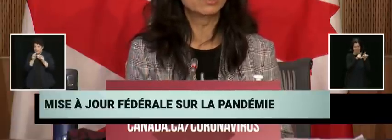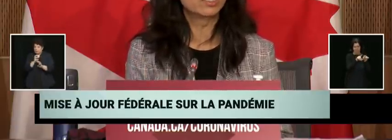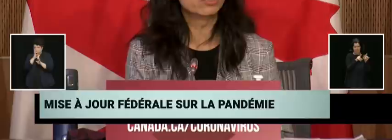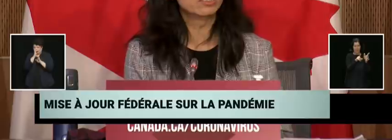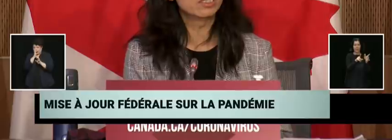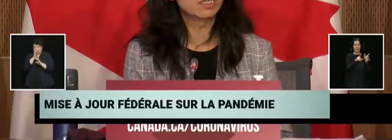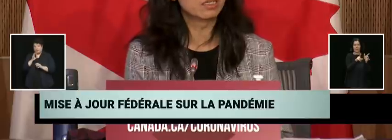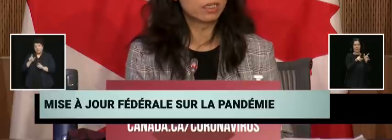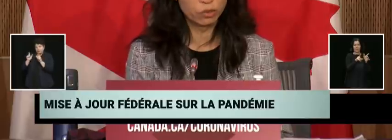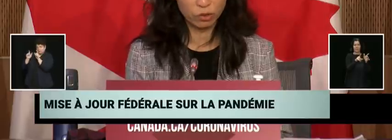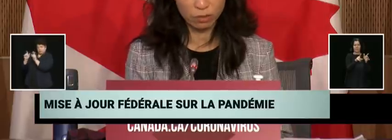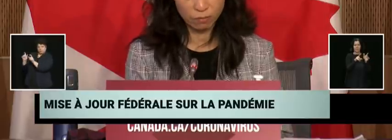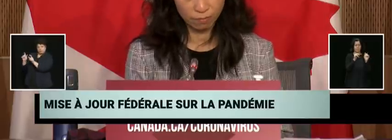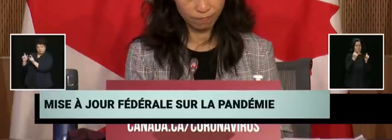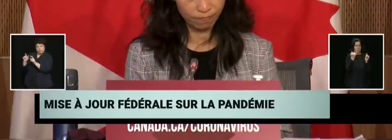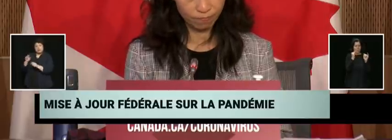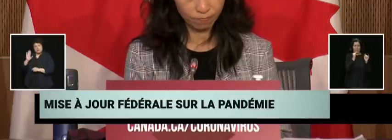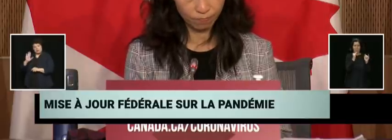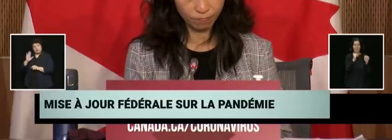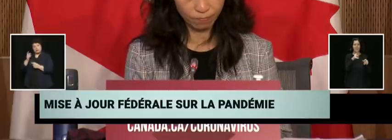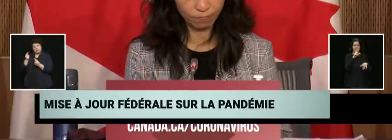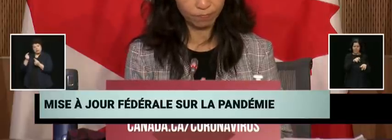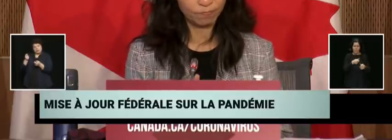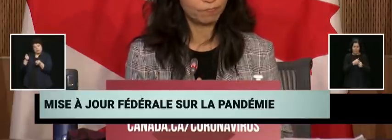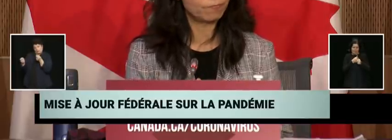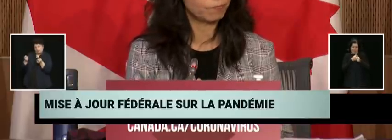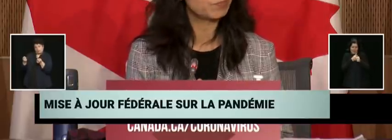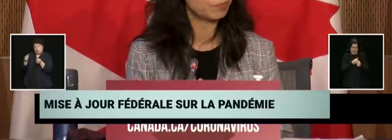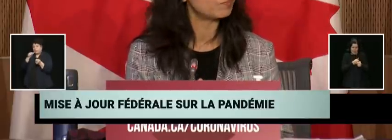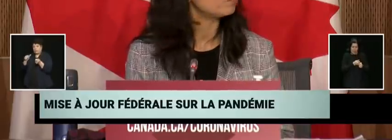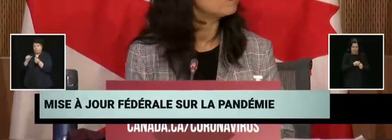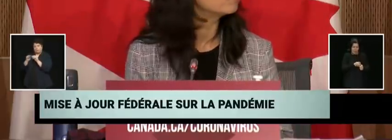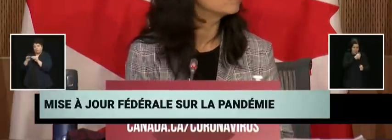kind of resurgences under control.